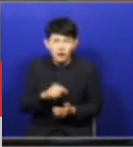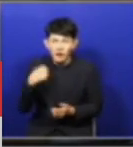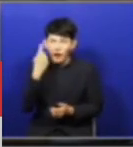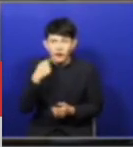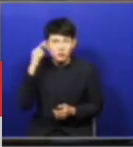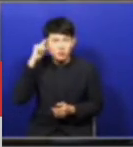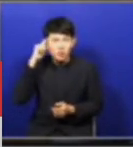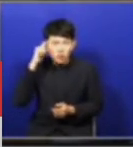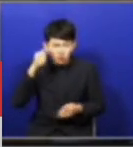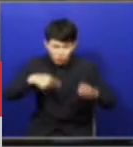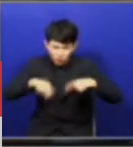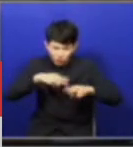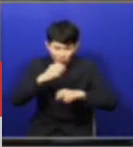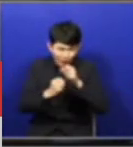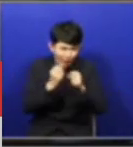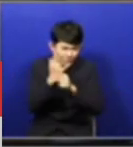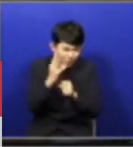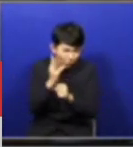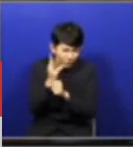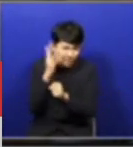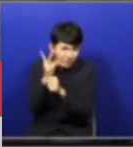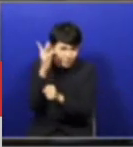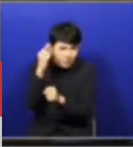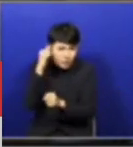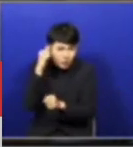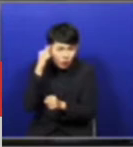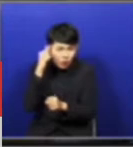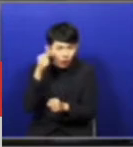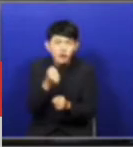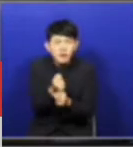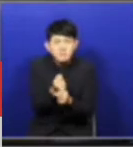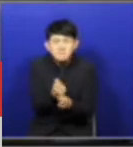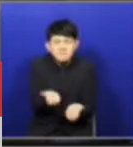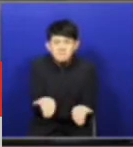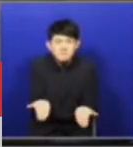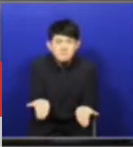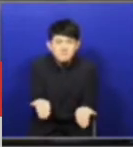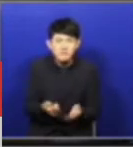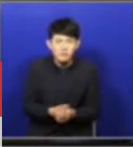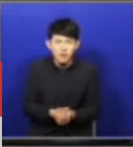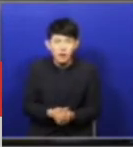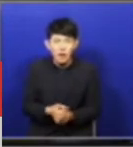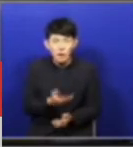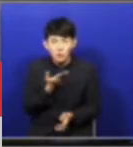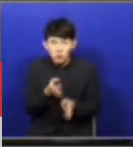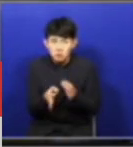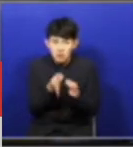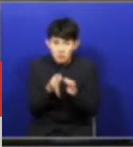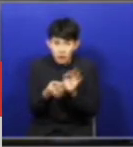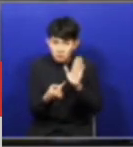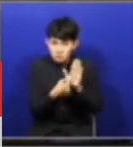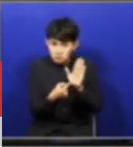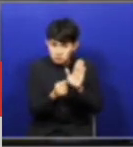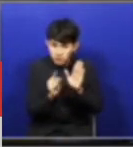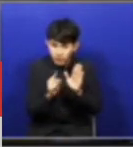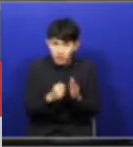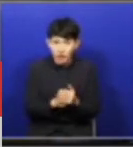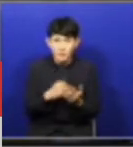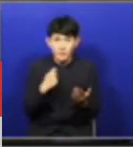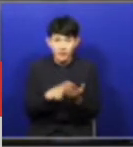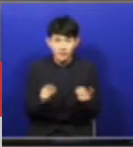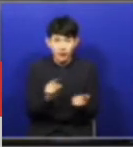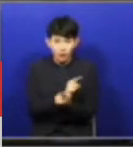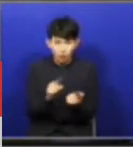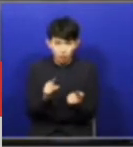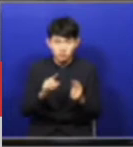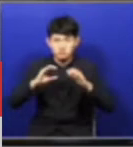อบครับ 5-6-7 ปีก็ตัวนวลกันไปครับผมจะชี้ให้เห็นว่าวันนี้กองทุนประกันสังคมและรั